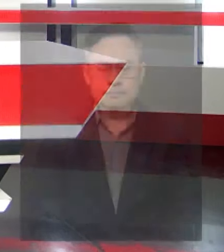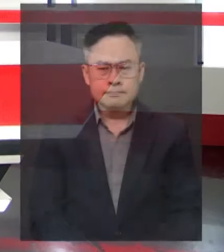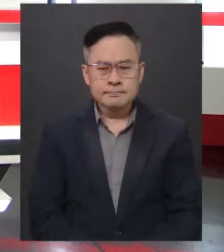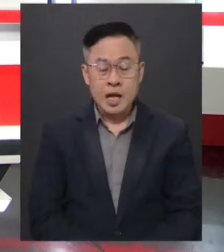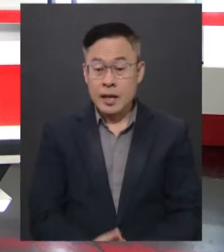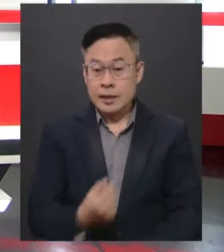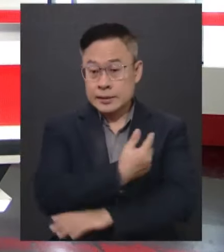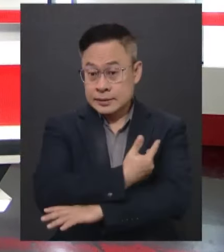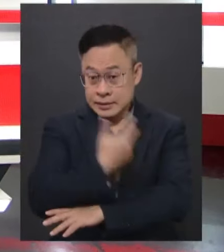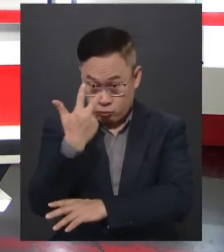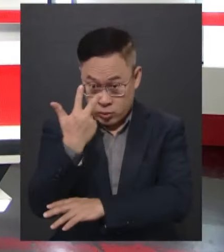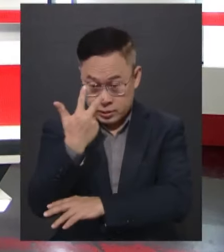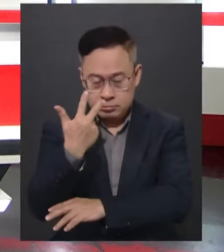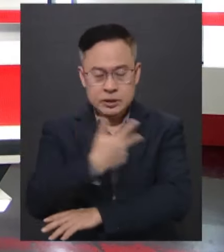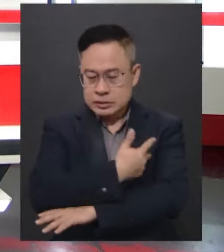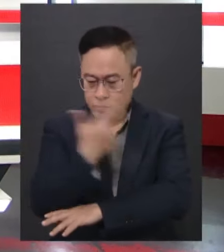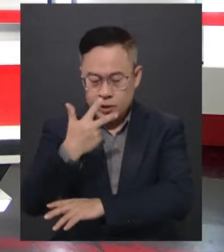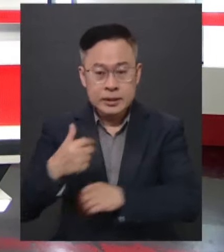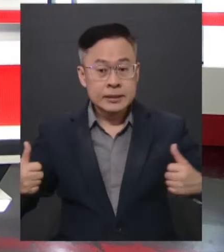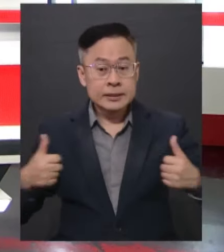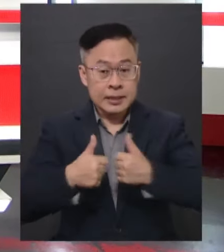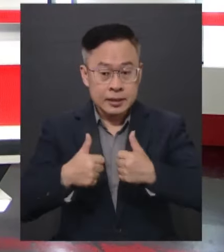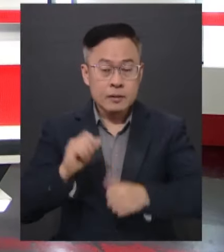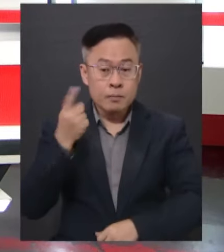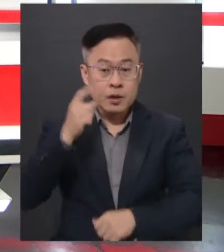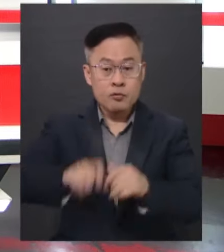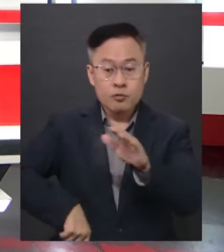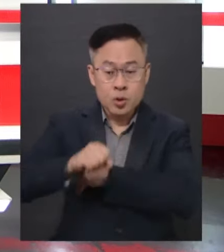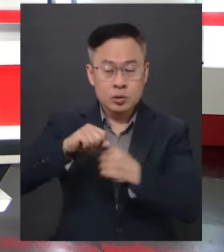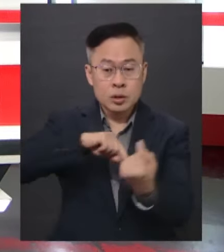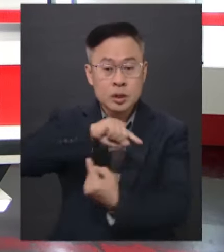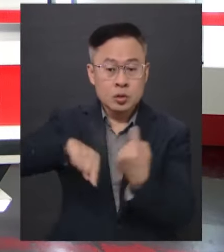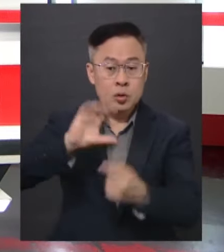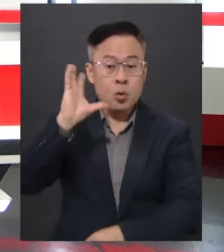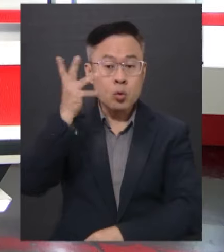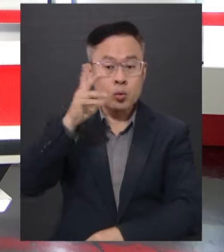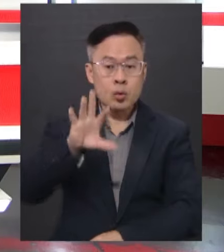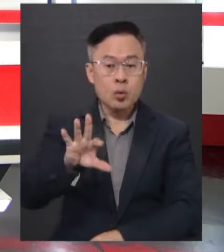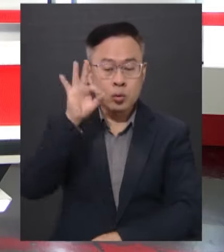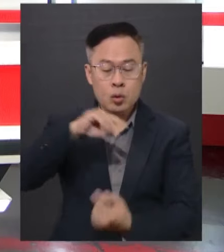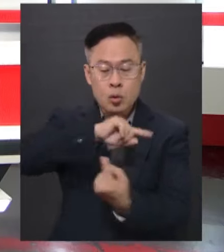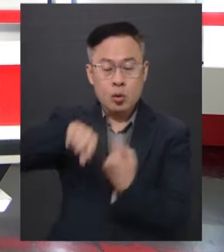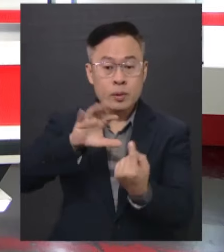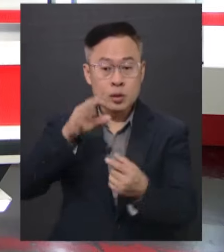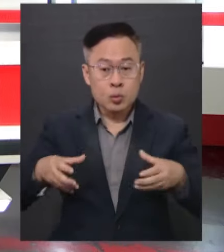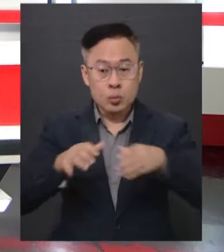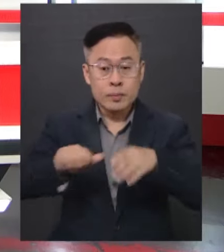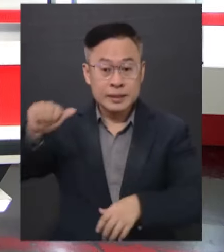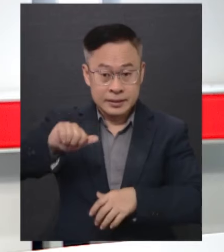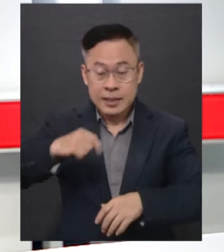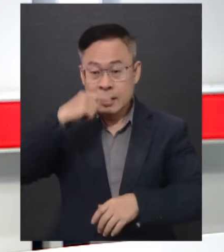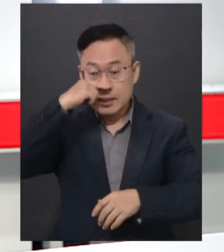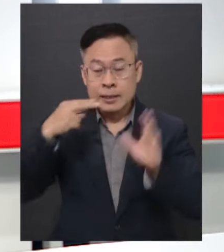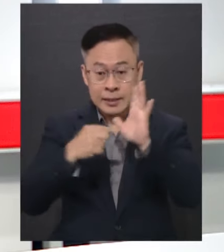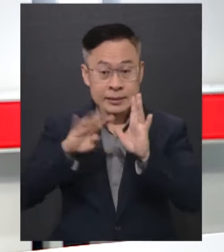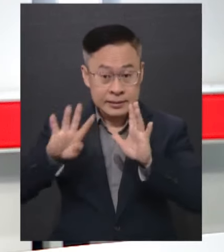อีกเพียงแค่ 3วันเท่านั้นนะคะก่อนที่ทีมชาติไทยของเราจะเปิดบ้านเจอกับเกาหลีใต้ค่ะในการแข่งขันฟุตบอลโลกรอบคัดเลือกโซนเอเชียก็